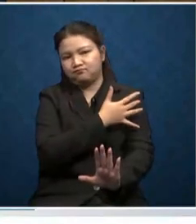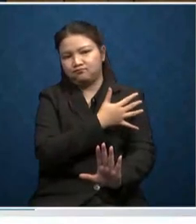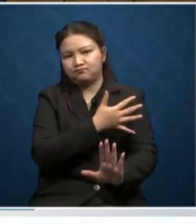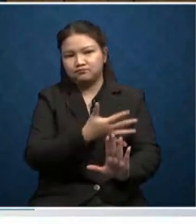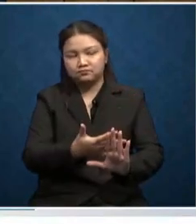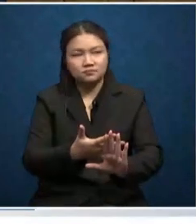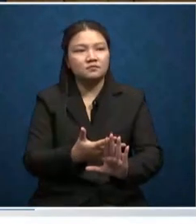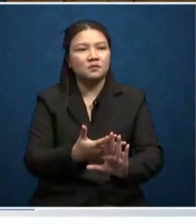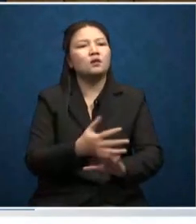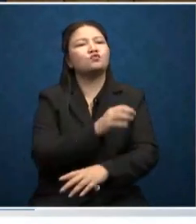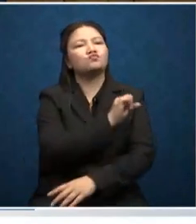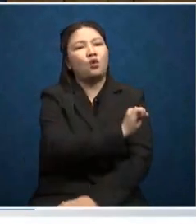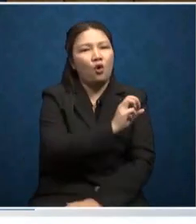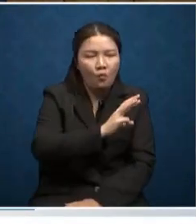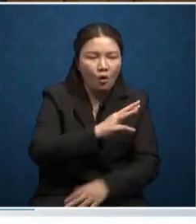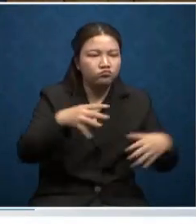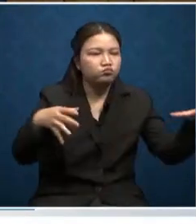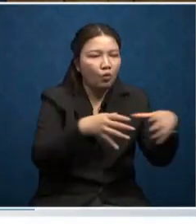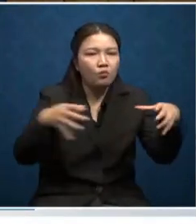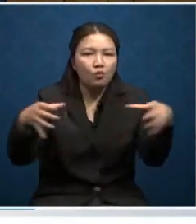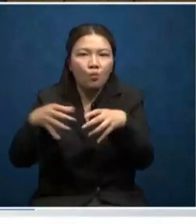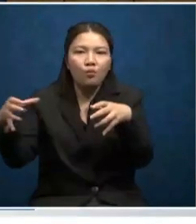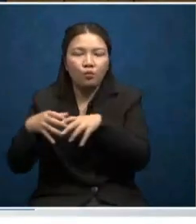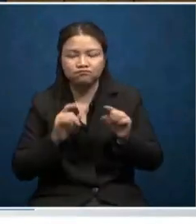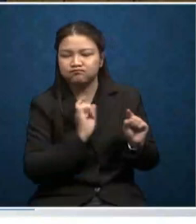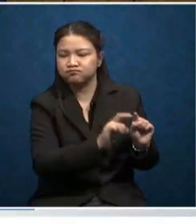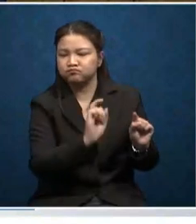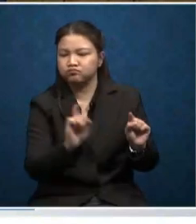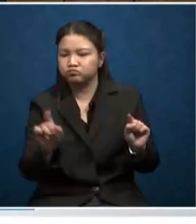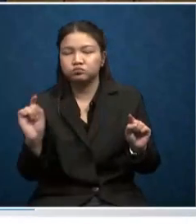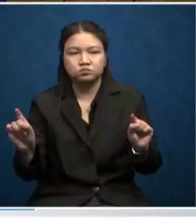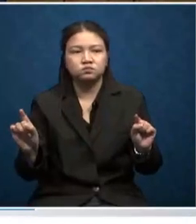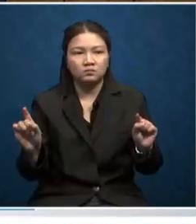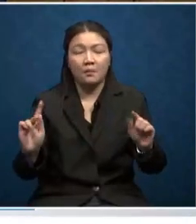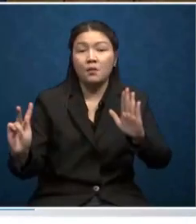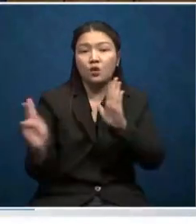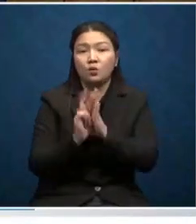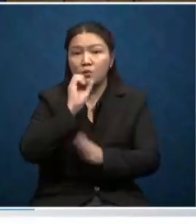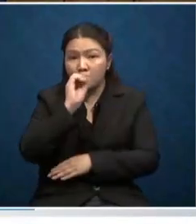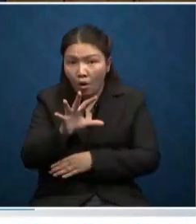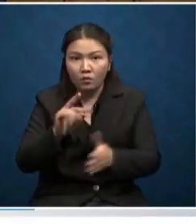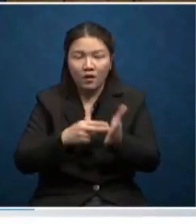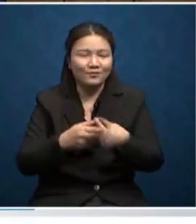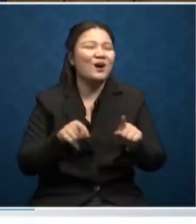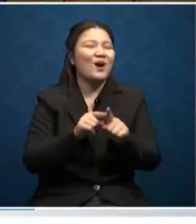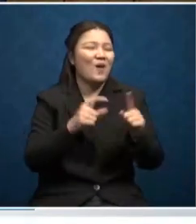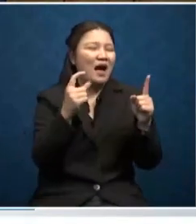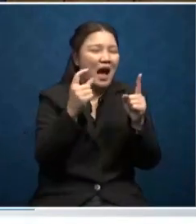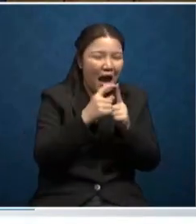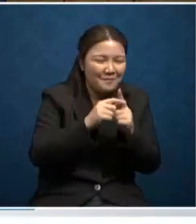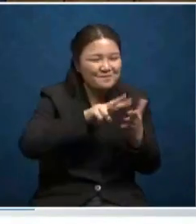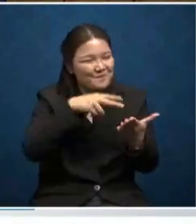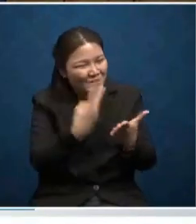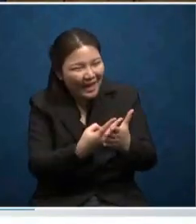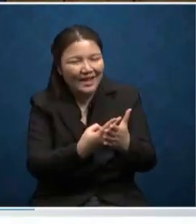จะเป็นวุฒิสภาในชุดใดเนี่ยนะครับถึงแม้ว่าข้อบังคับจะเขียนให้แปรยติได้กว้างขวางก็